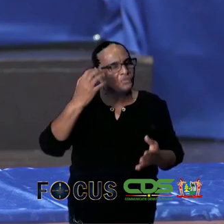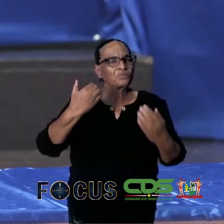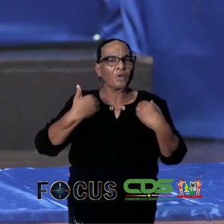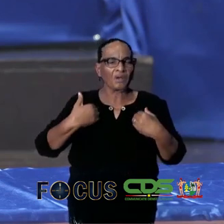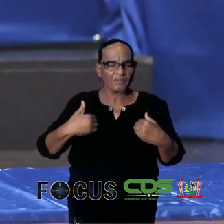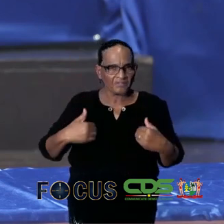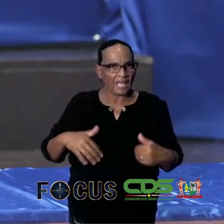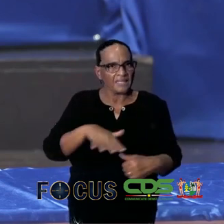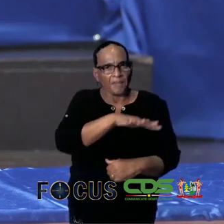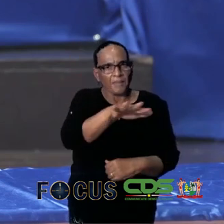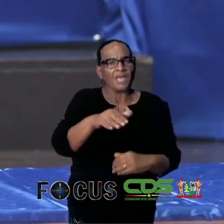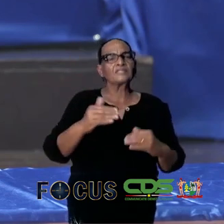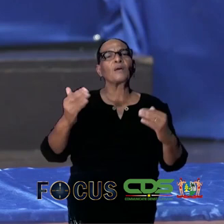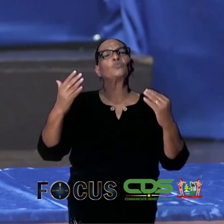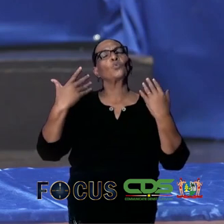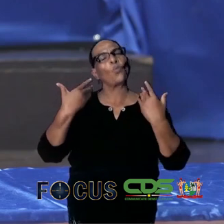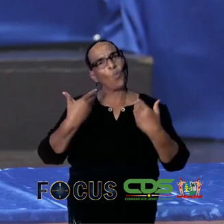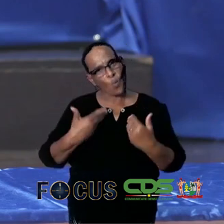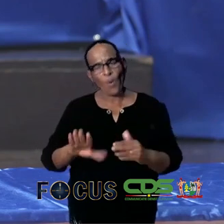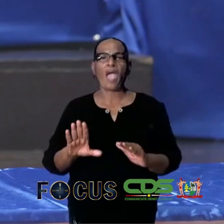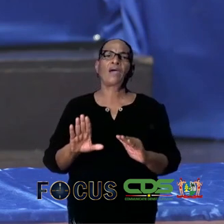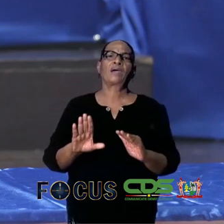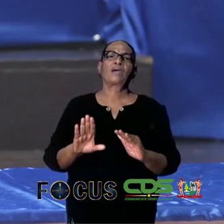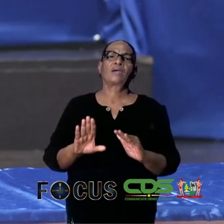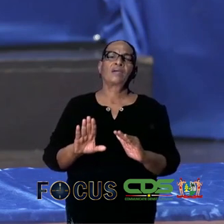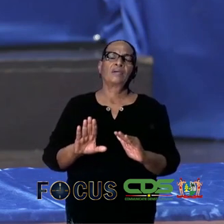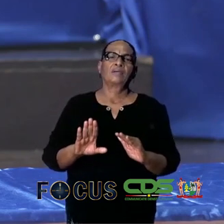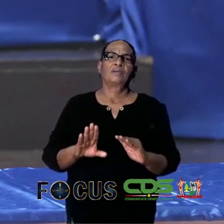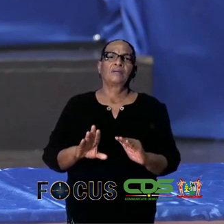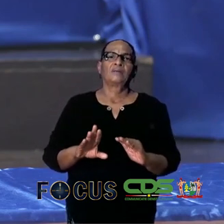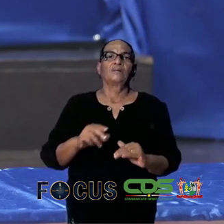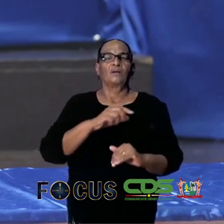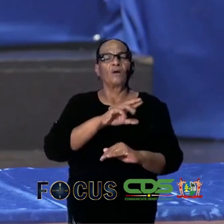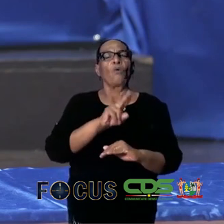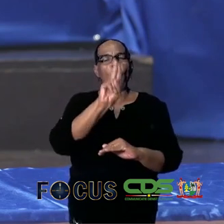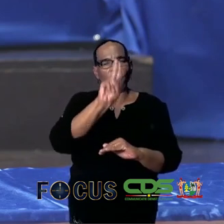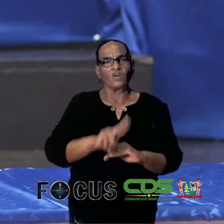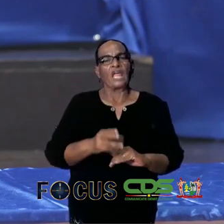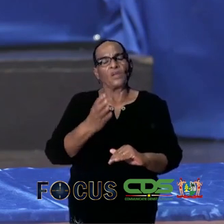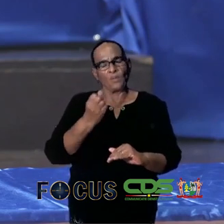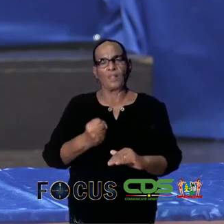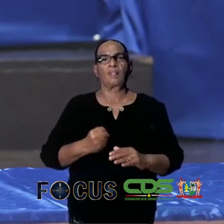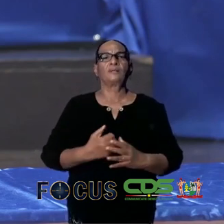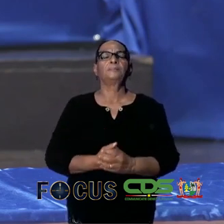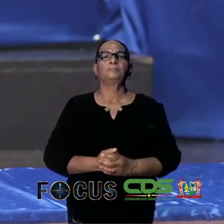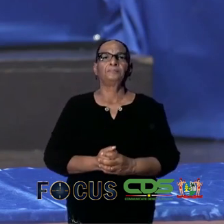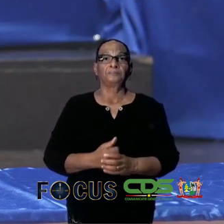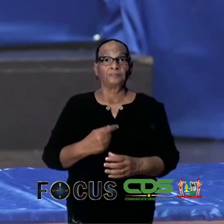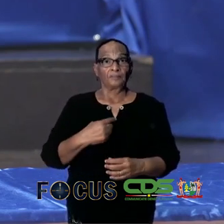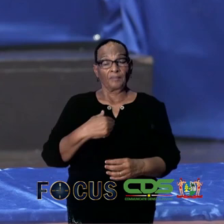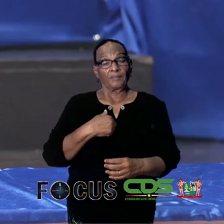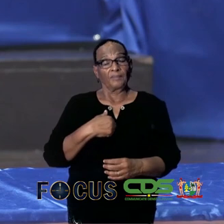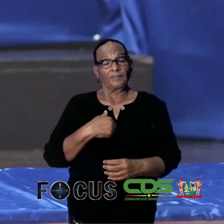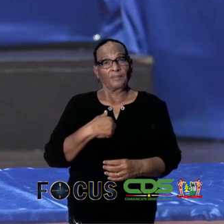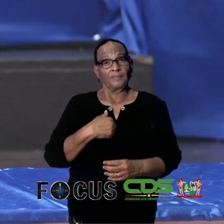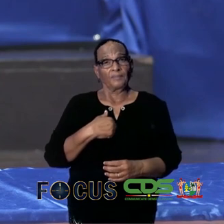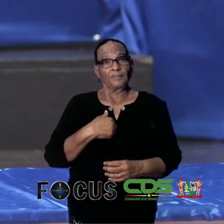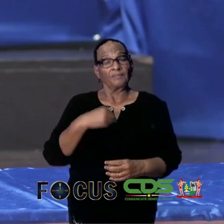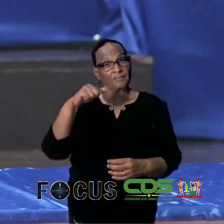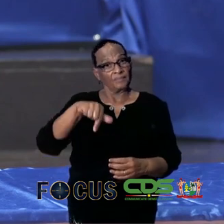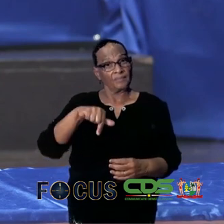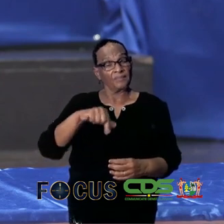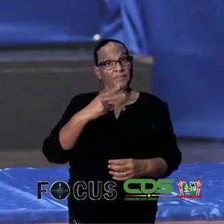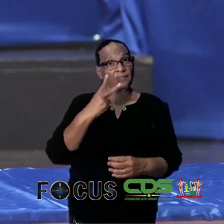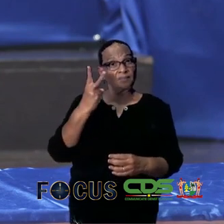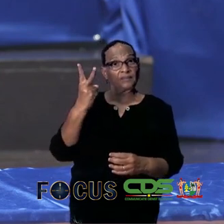te werken. Ik mag u melden, dit hebben we net binnen. U hebt